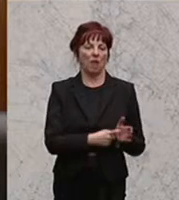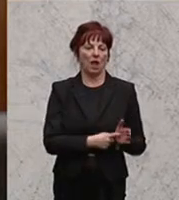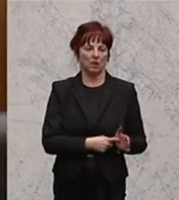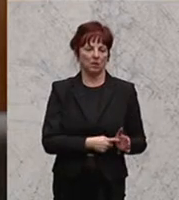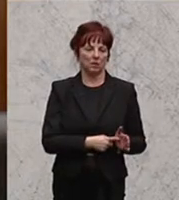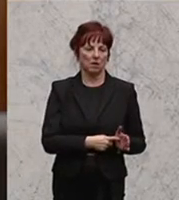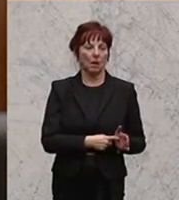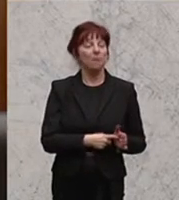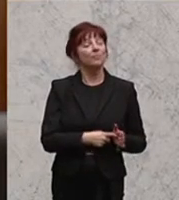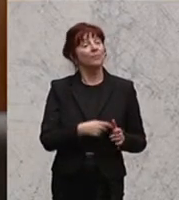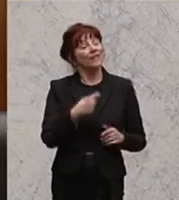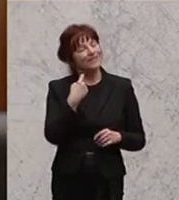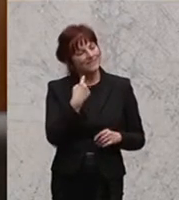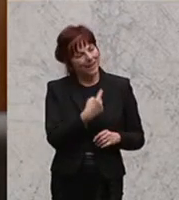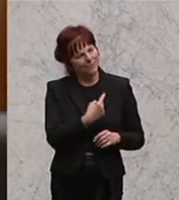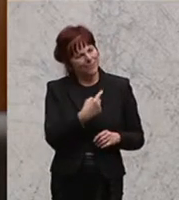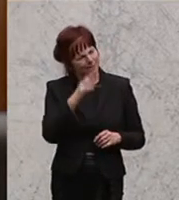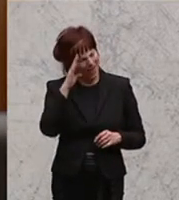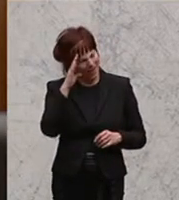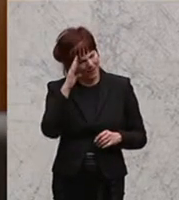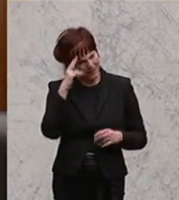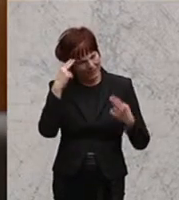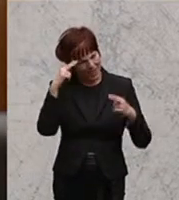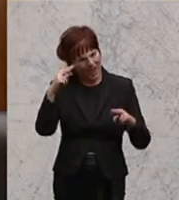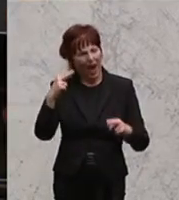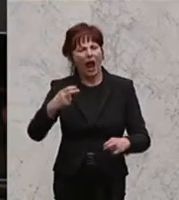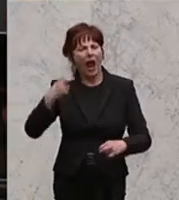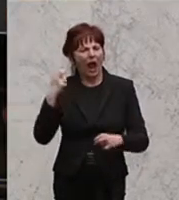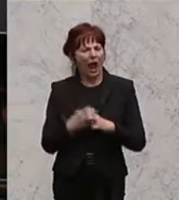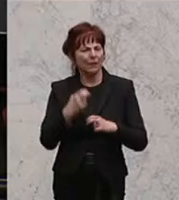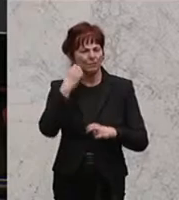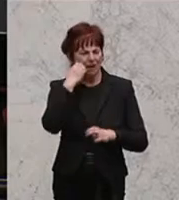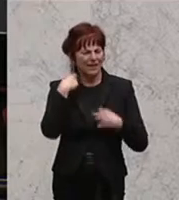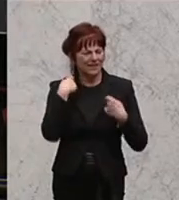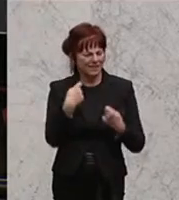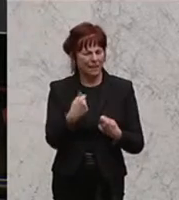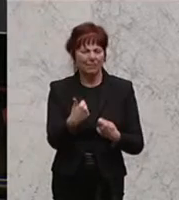gibt bezüglich Herrn Hartmann anhängige Verfahren,